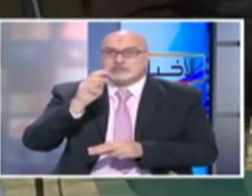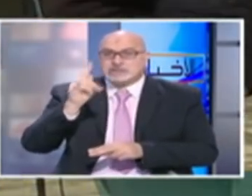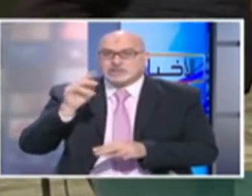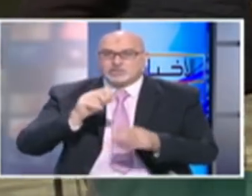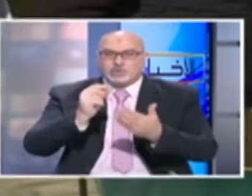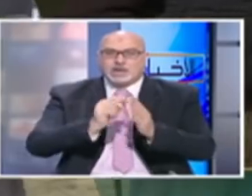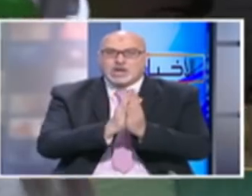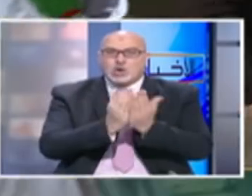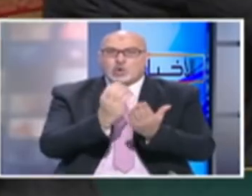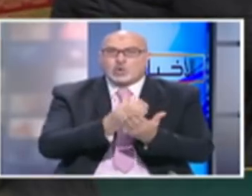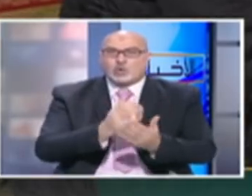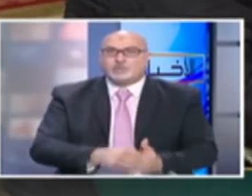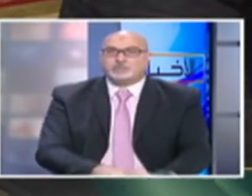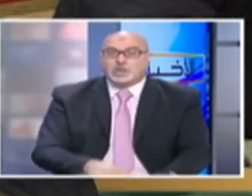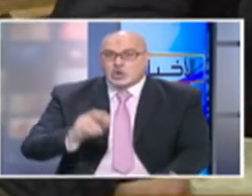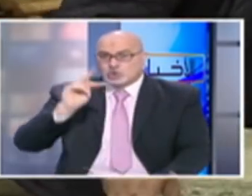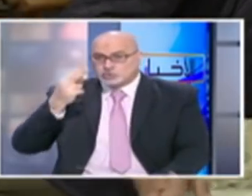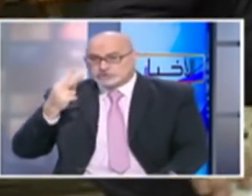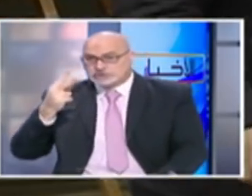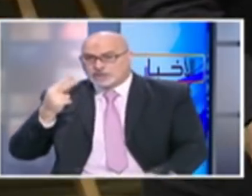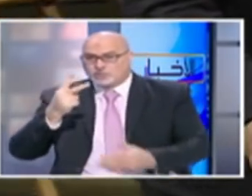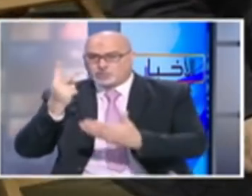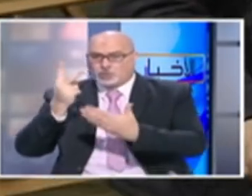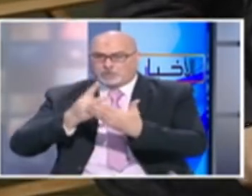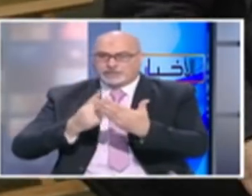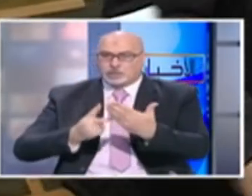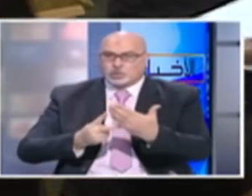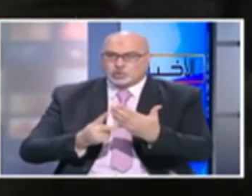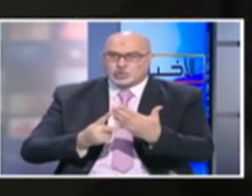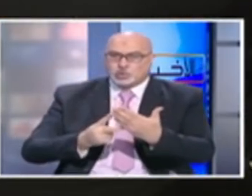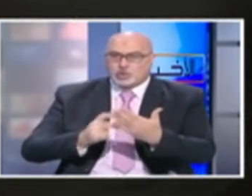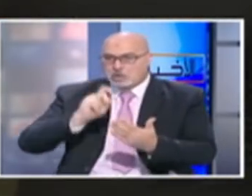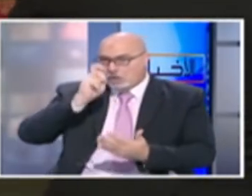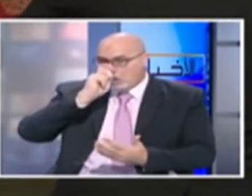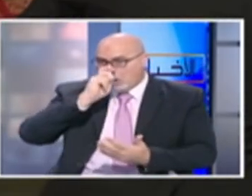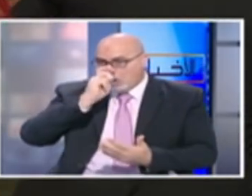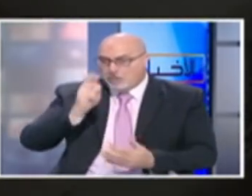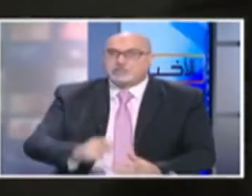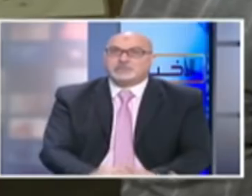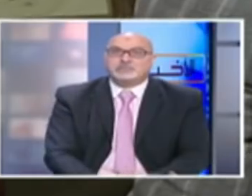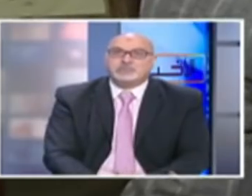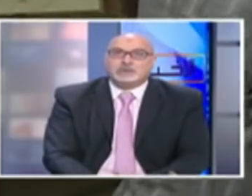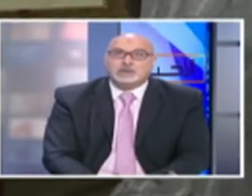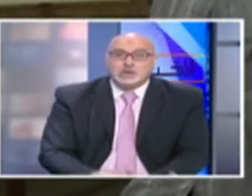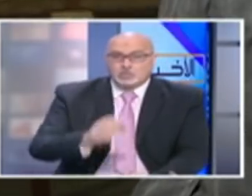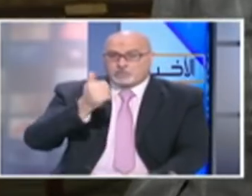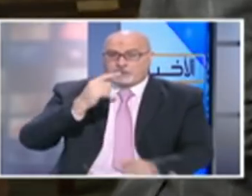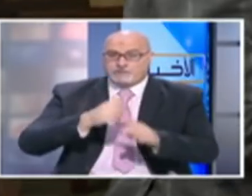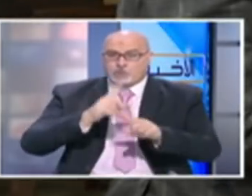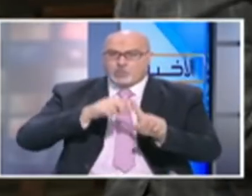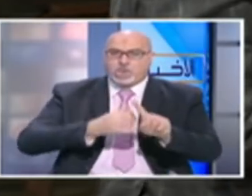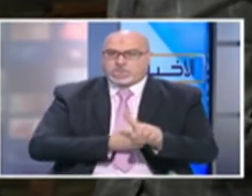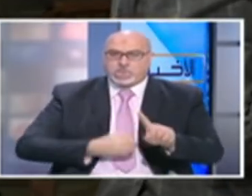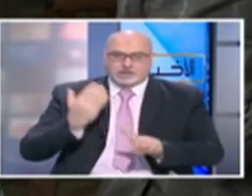المصاحف، والثانية للزخرفة العربية وهي لباس الخط. نظمتا في أول طبعة خلال شهر